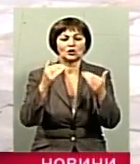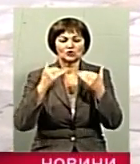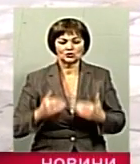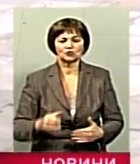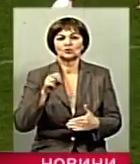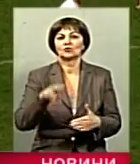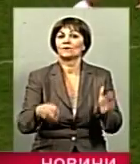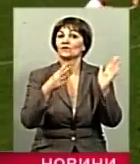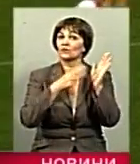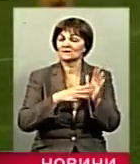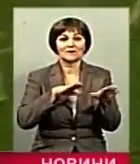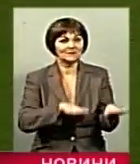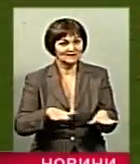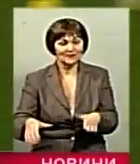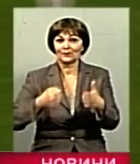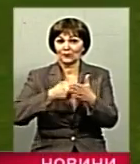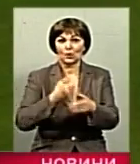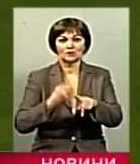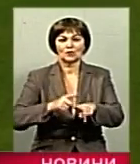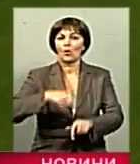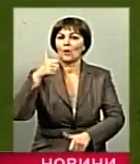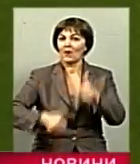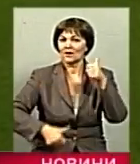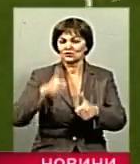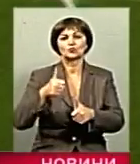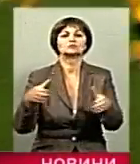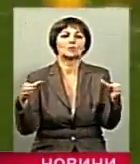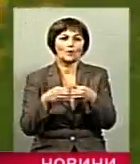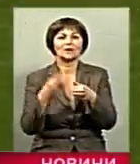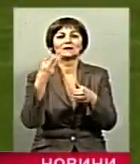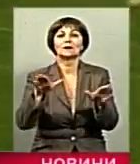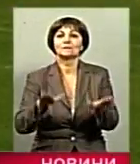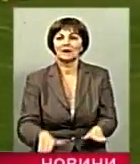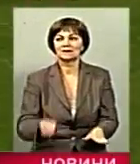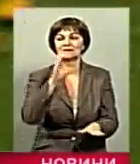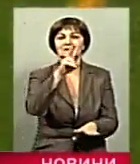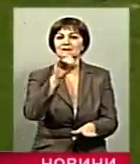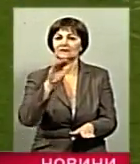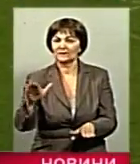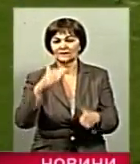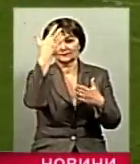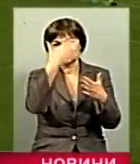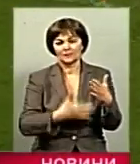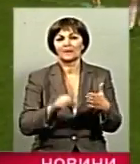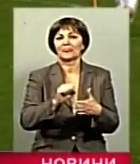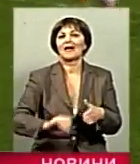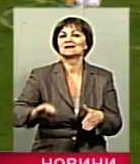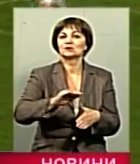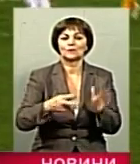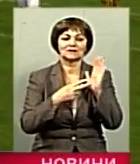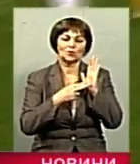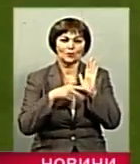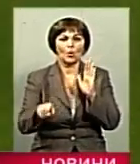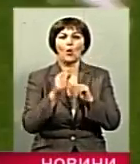8 місце. До цього матчу команда «Таврія Скіф» посідала третю сходинку турнірної таблиці, а житомиряни – сьому